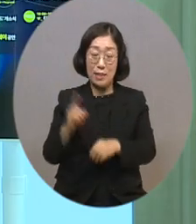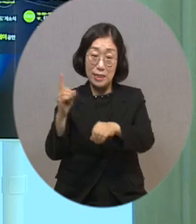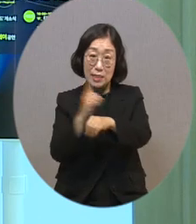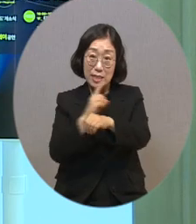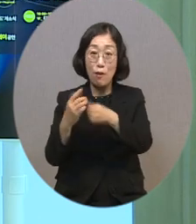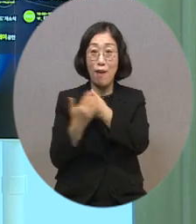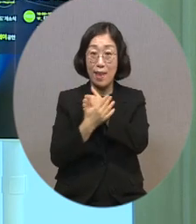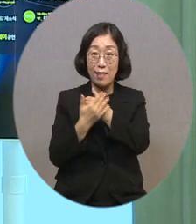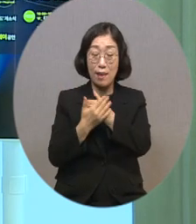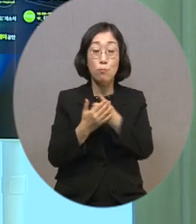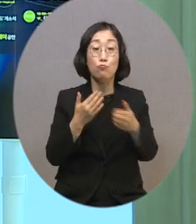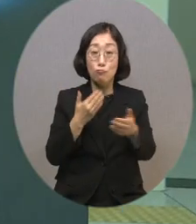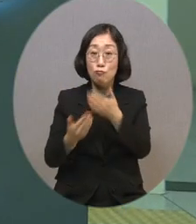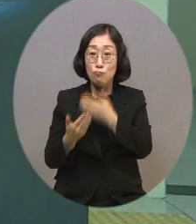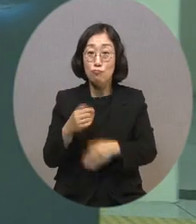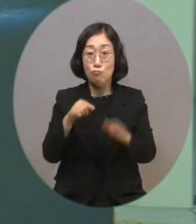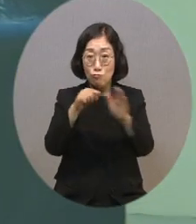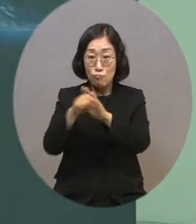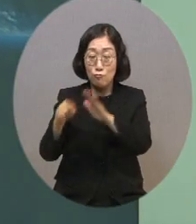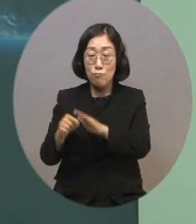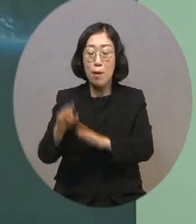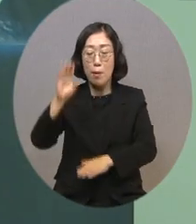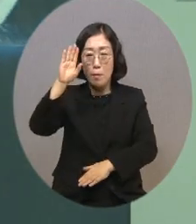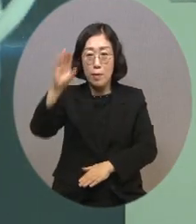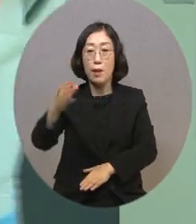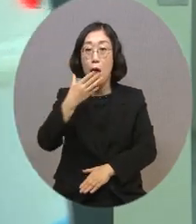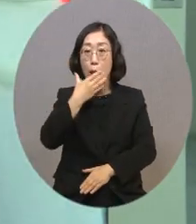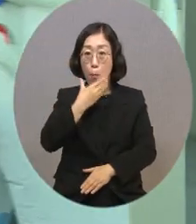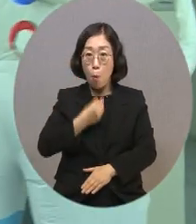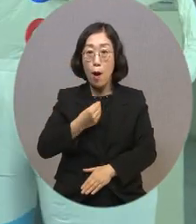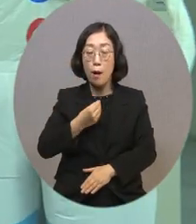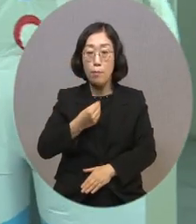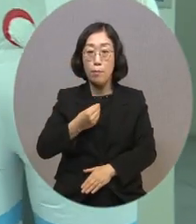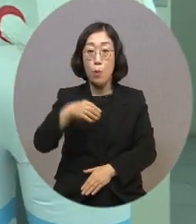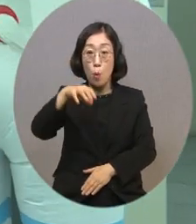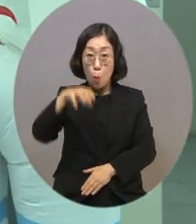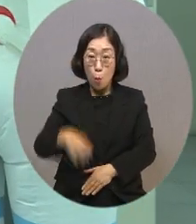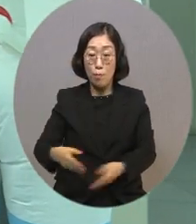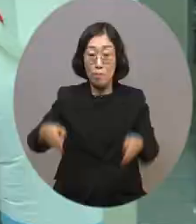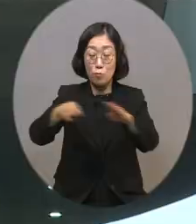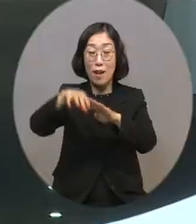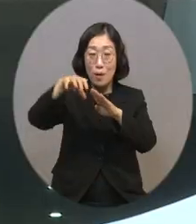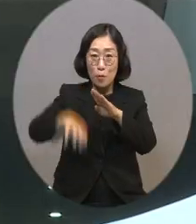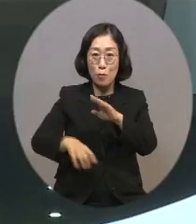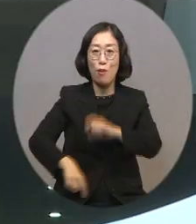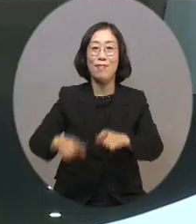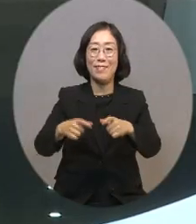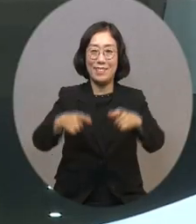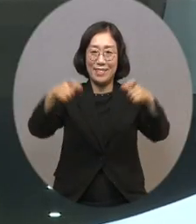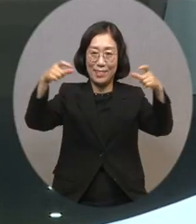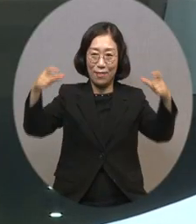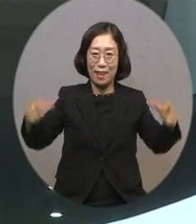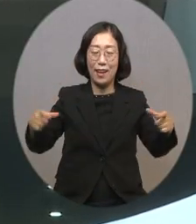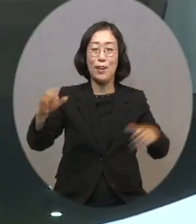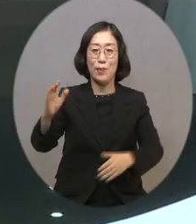누리며 다양한 세대가 어울리는 미래 복합 문화 공간이 앞으로 더 많아질 것으로 보입니다.